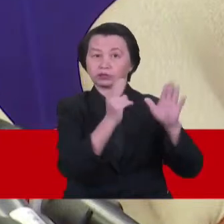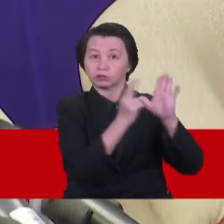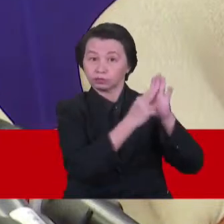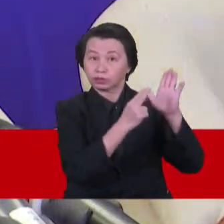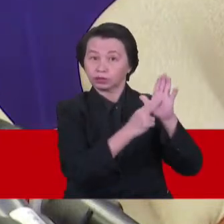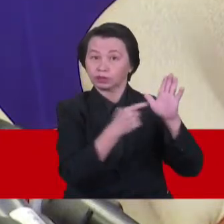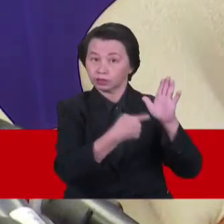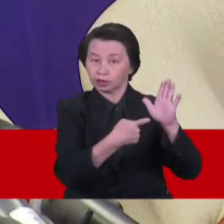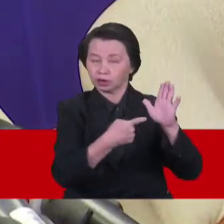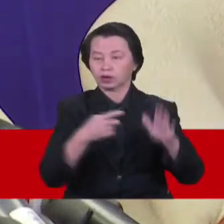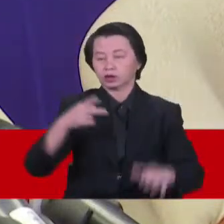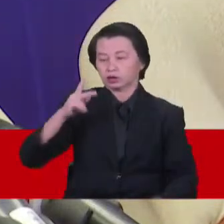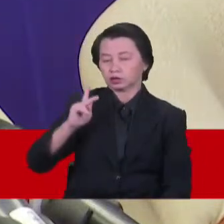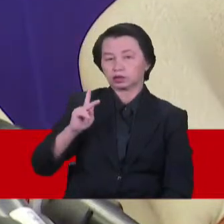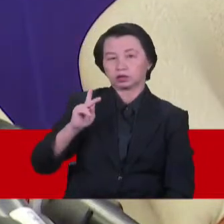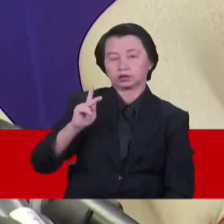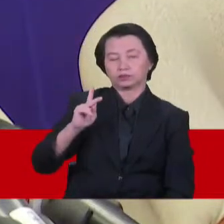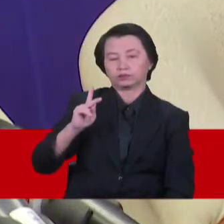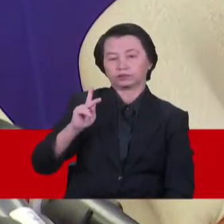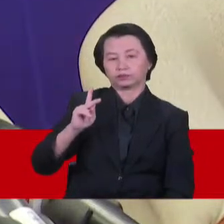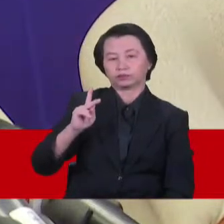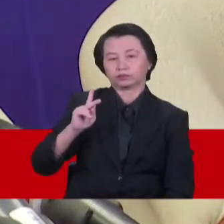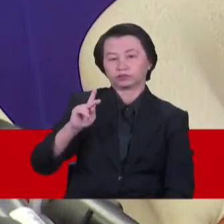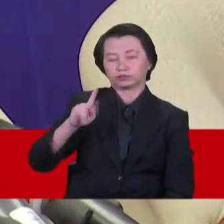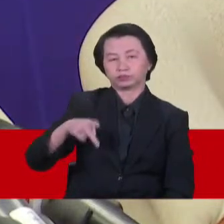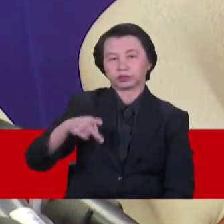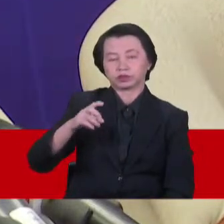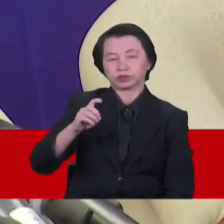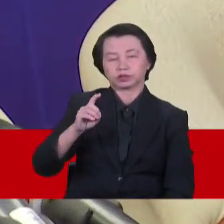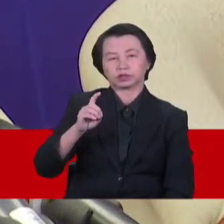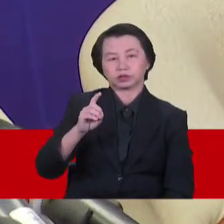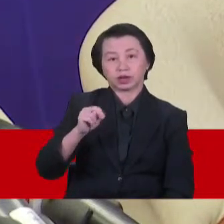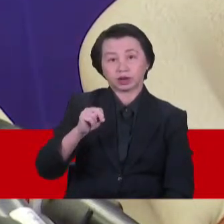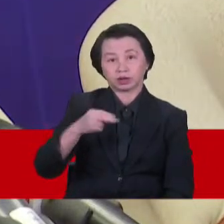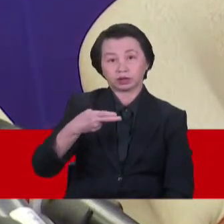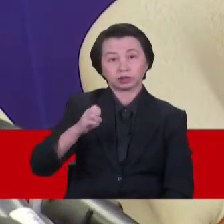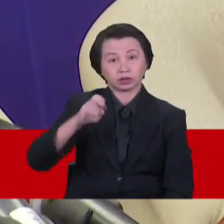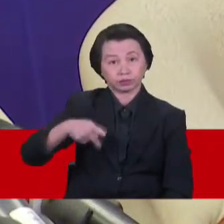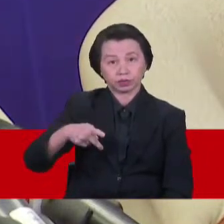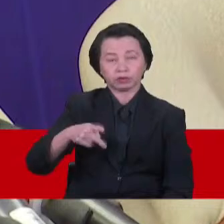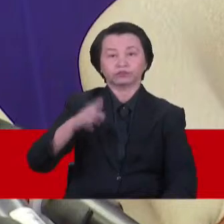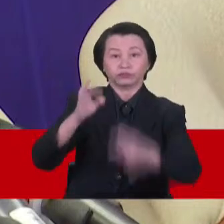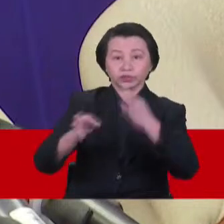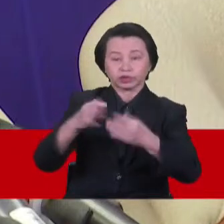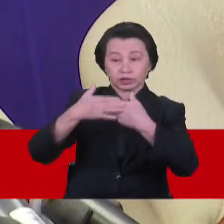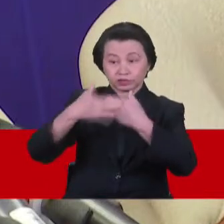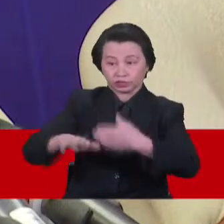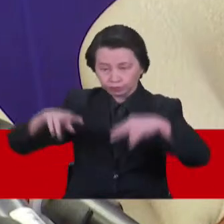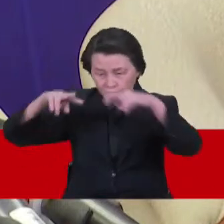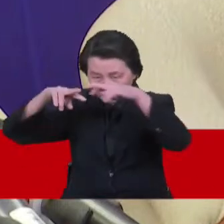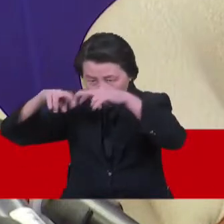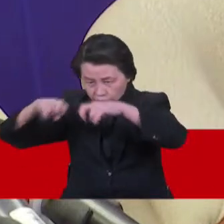pada KPNDP untuk kita boleh kenakan kepada mereka jika selepas siasatan